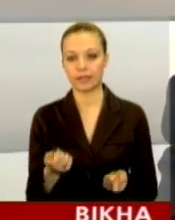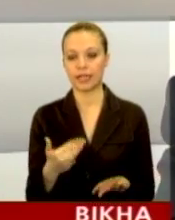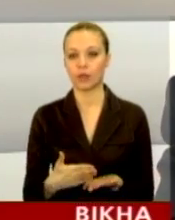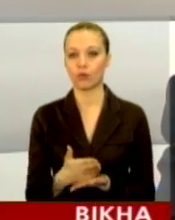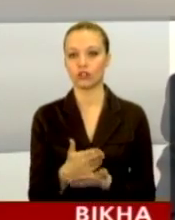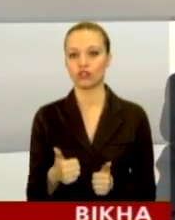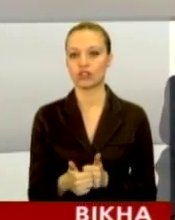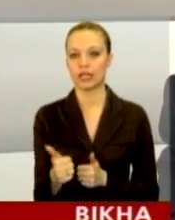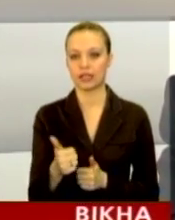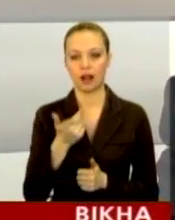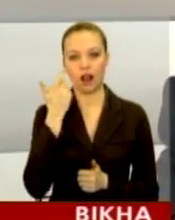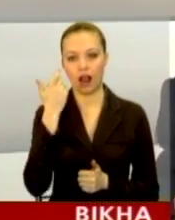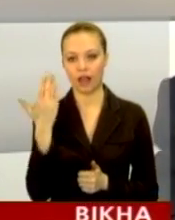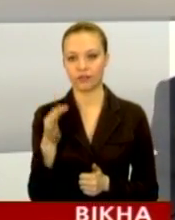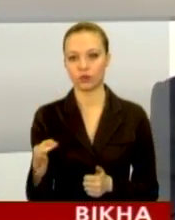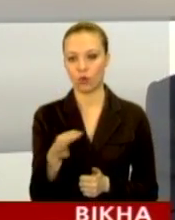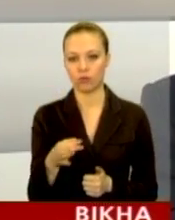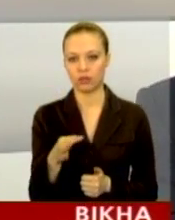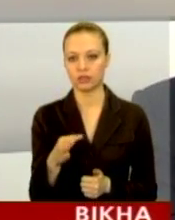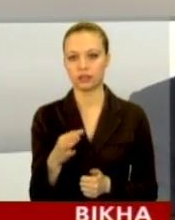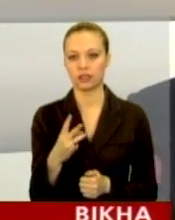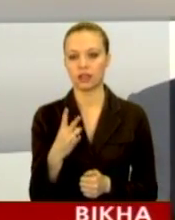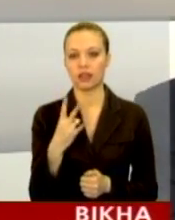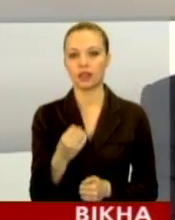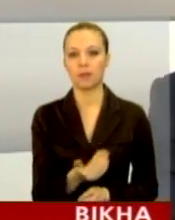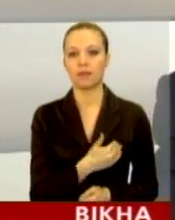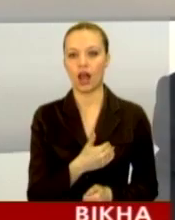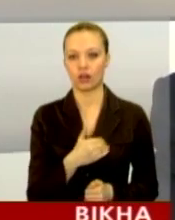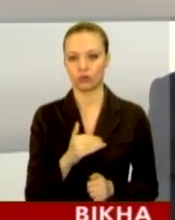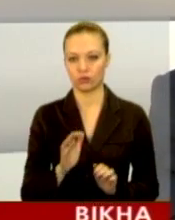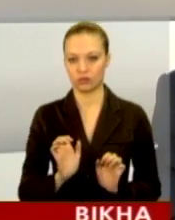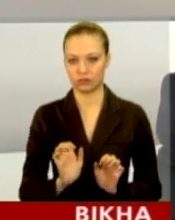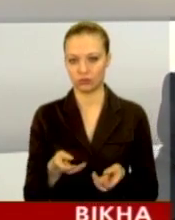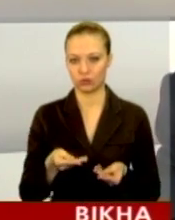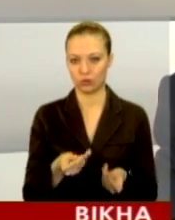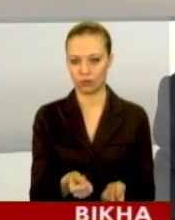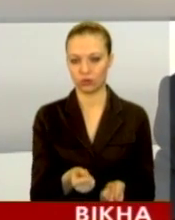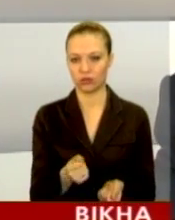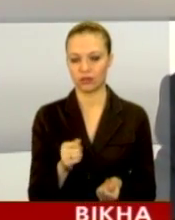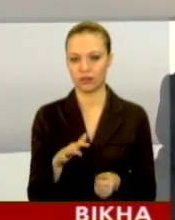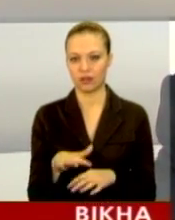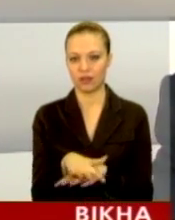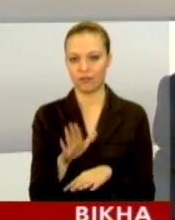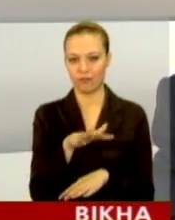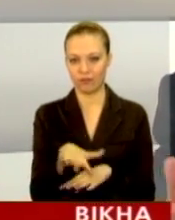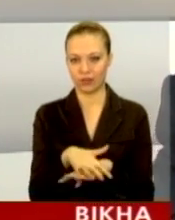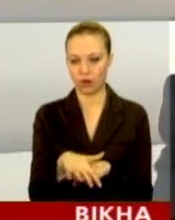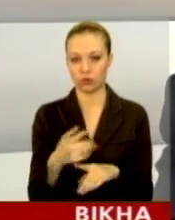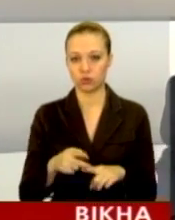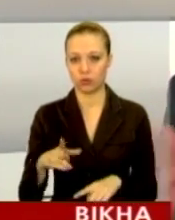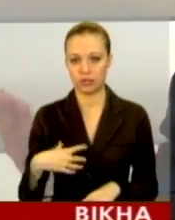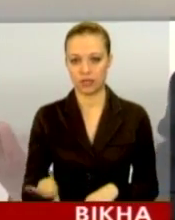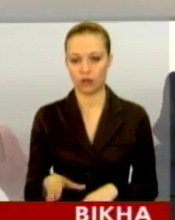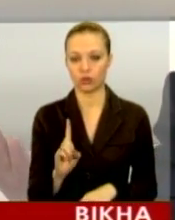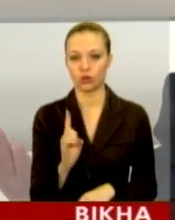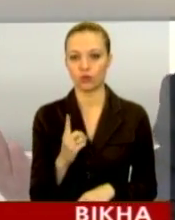політичні лідери Харківської області не прагнули штовхнути народ людей, цього не сталося,